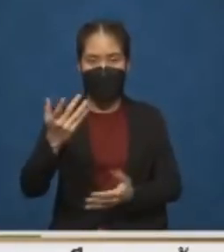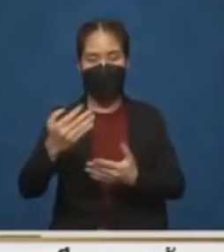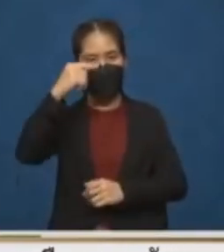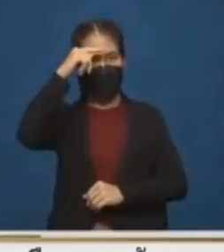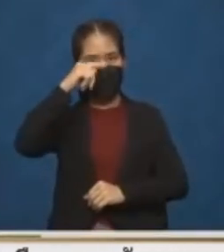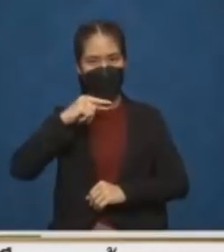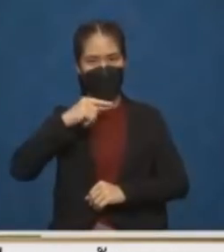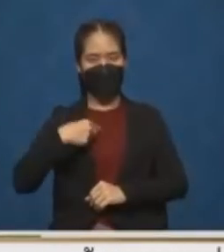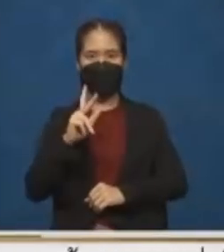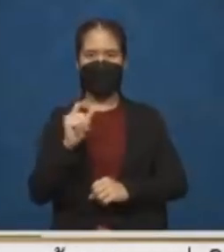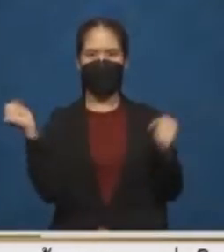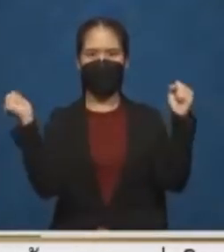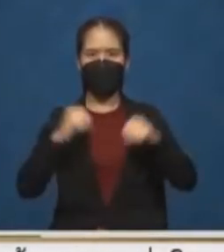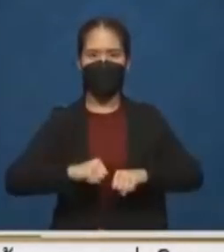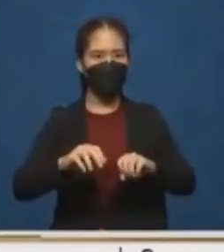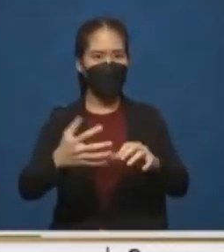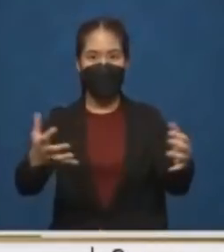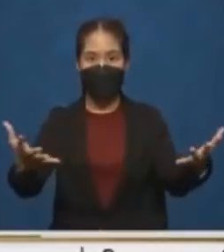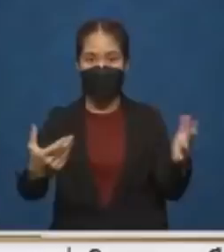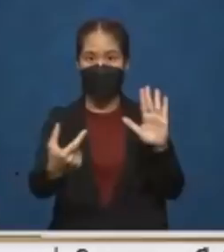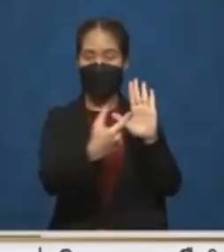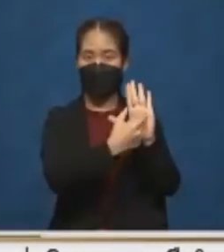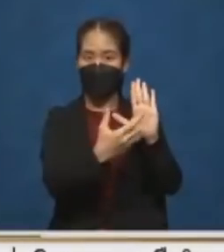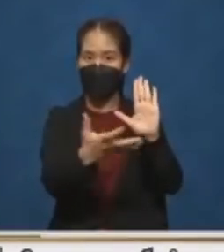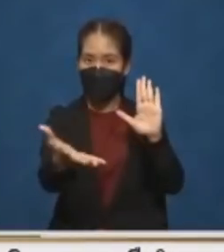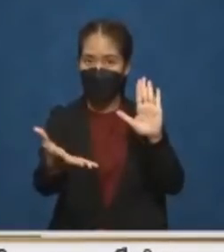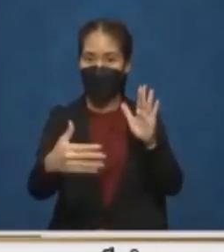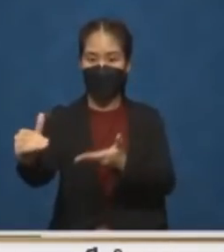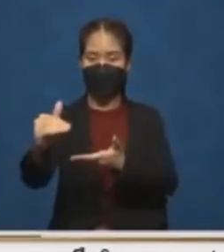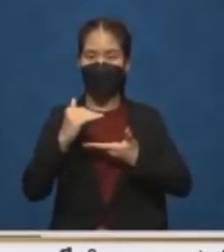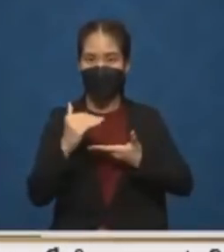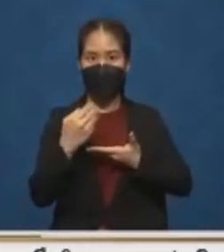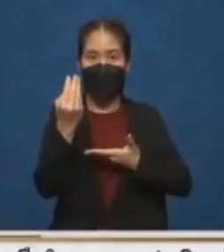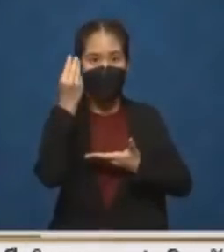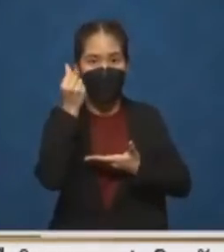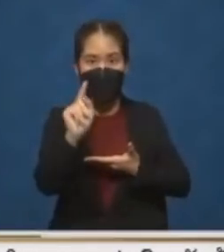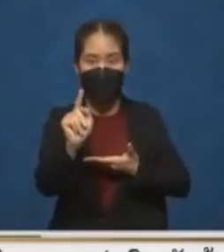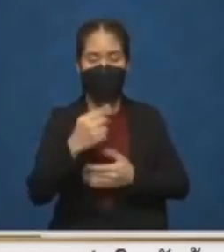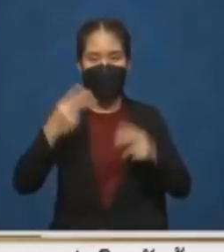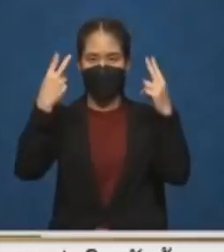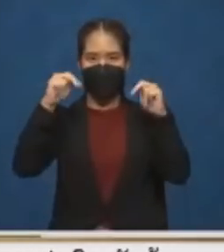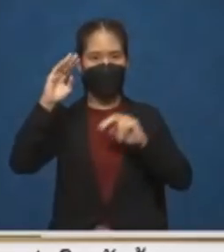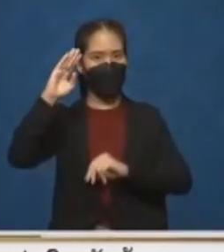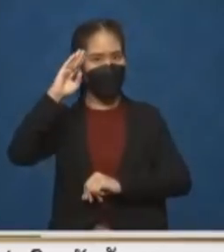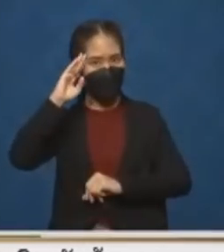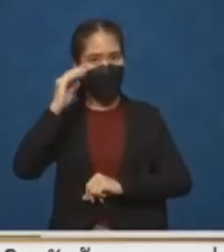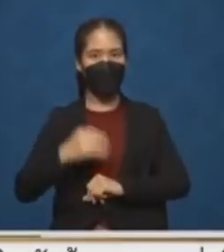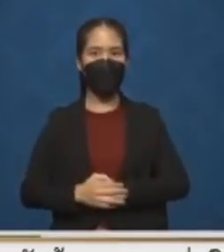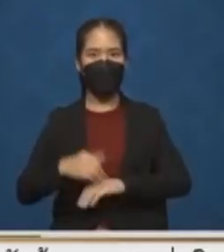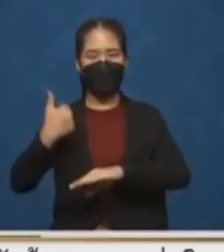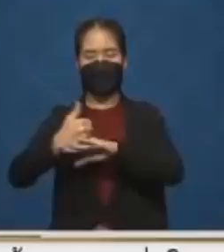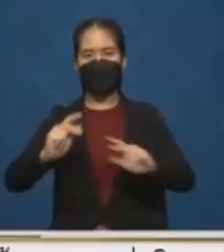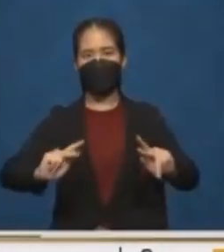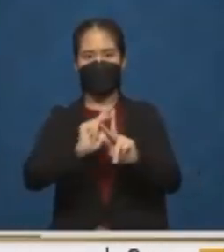ไม่มีข้อตกลวาเขาจะส่งวัคซีนได้ตามกำหนด เป็นผลให้ผลเอกประยุตและนายอัรุทีนไม่อาจดำเนิการ